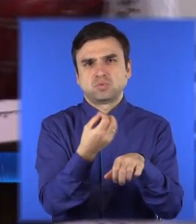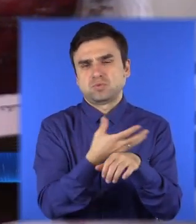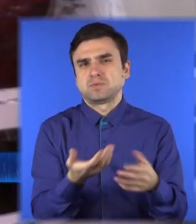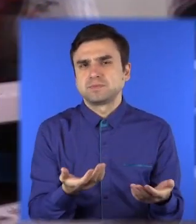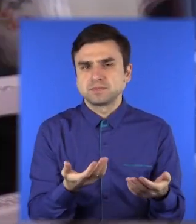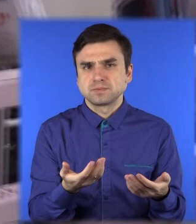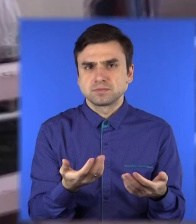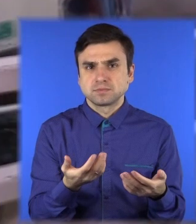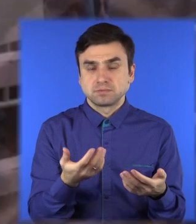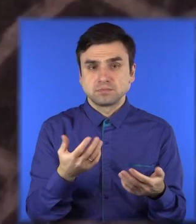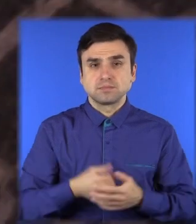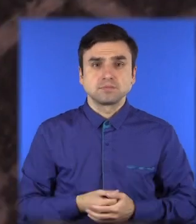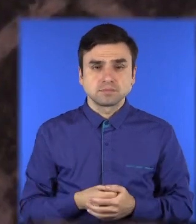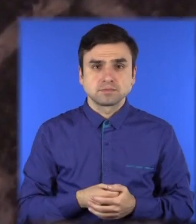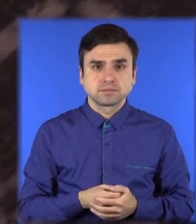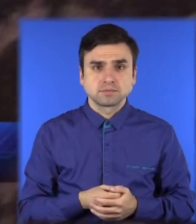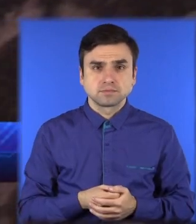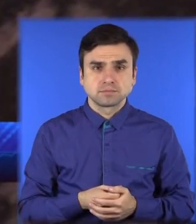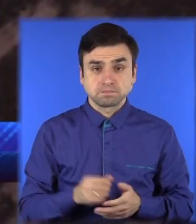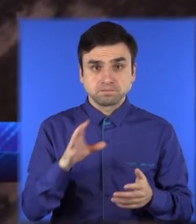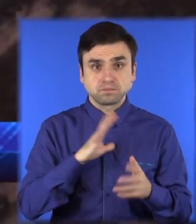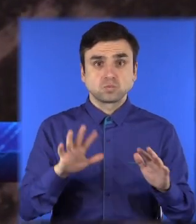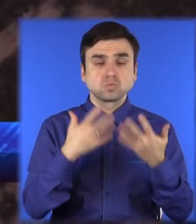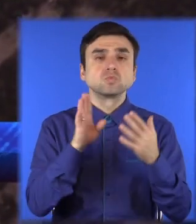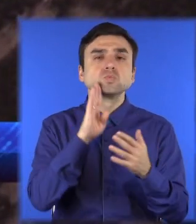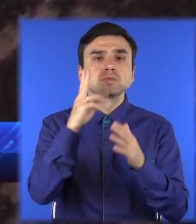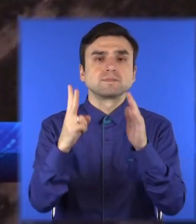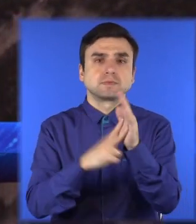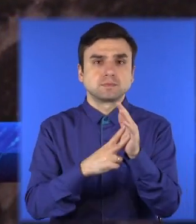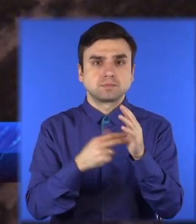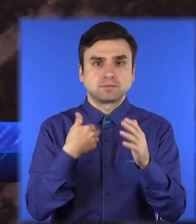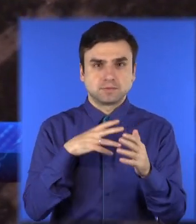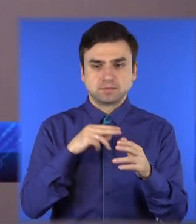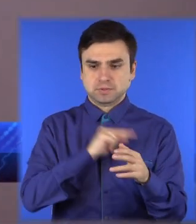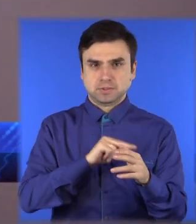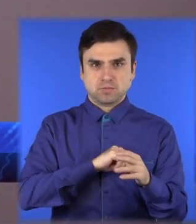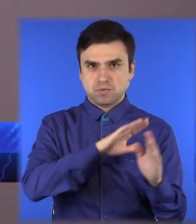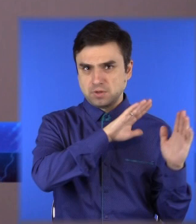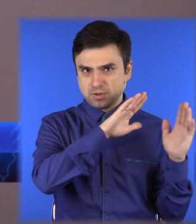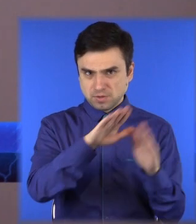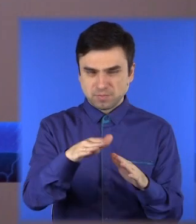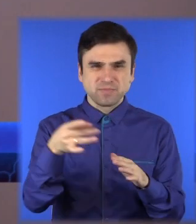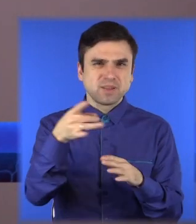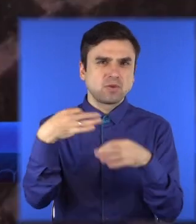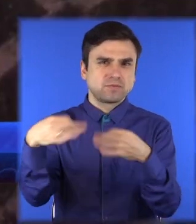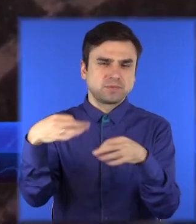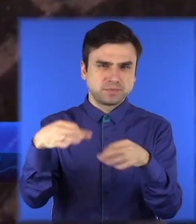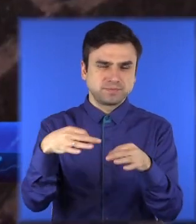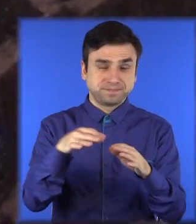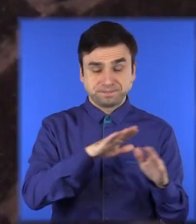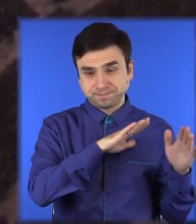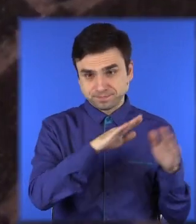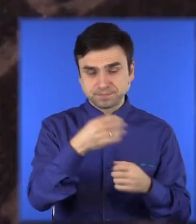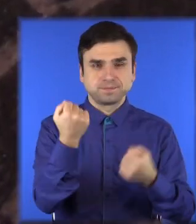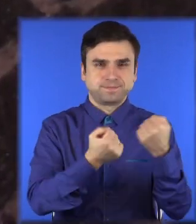нинішніх пацієнтів травматології. Случилось це около 7 утра. Приїхав на роботу в центральний городський район. Вийшов